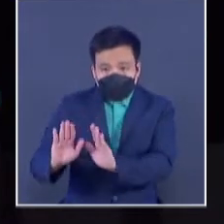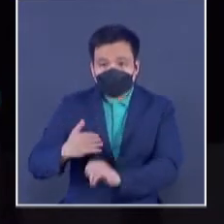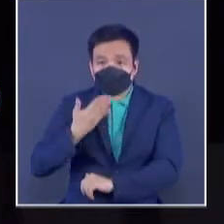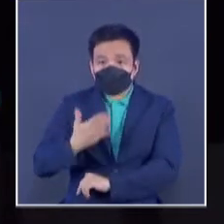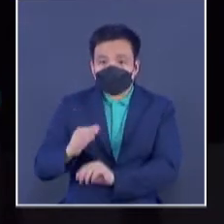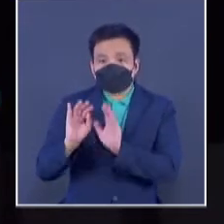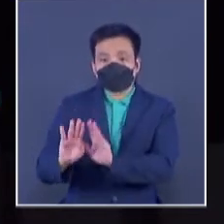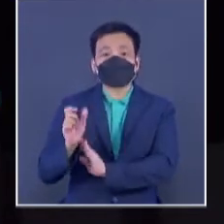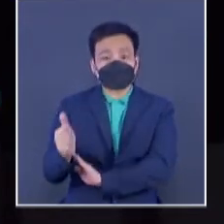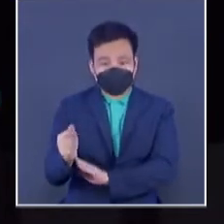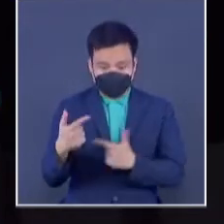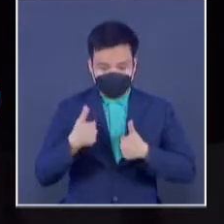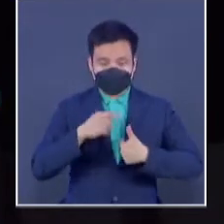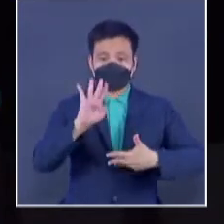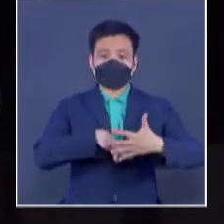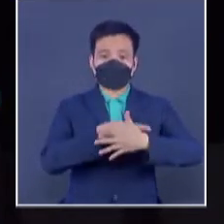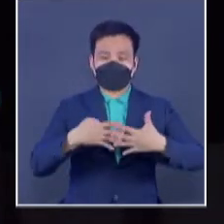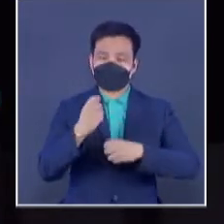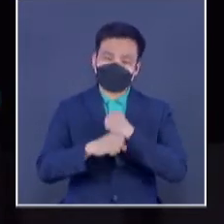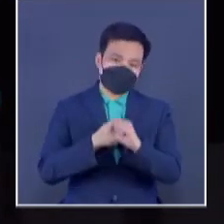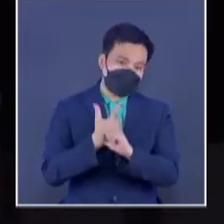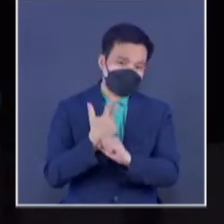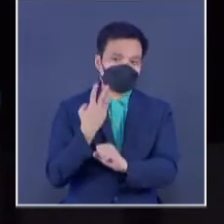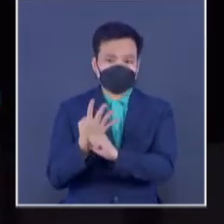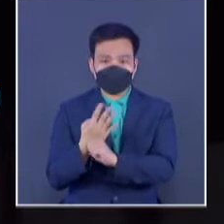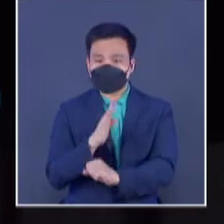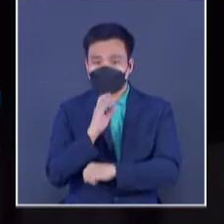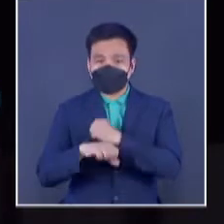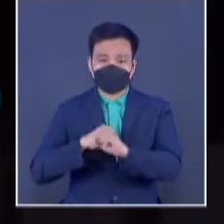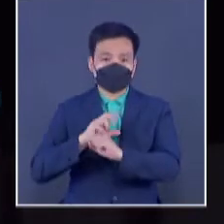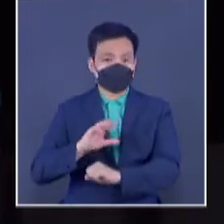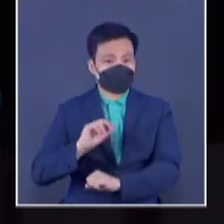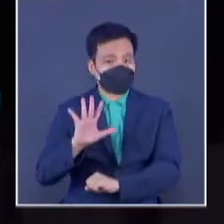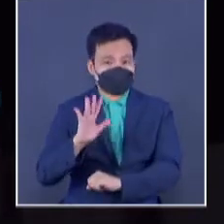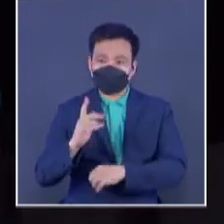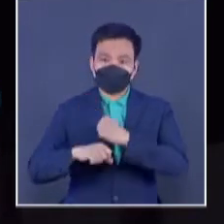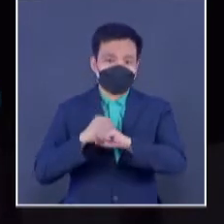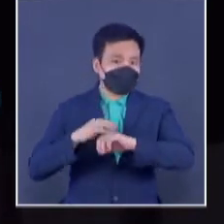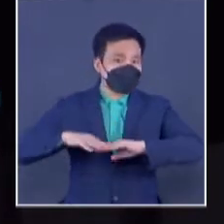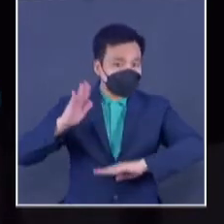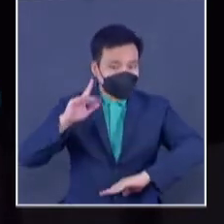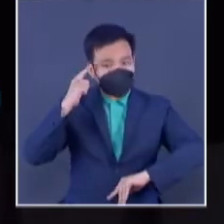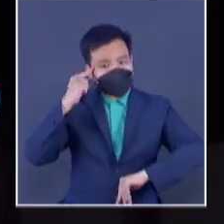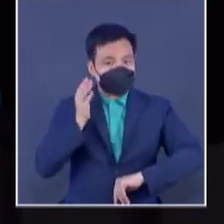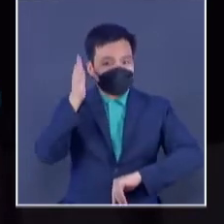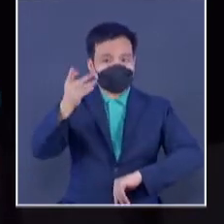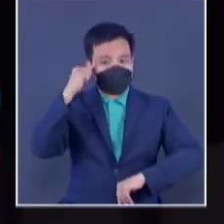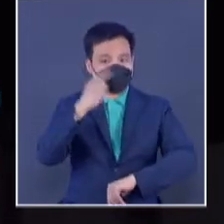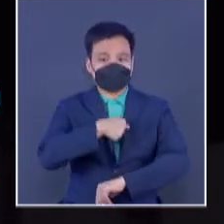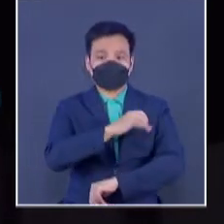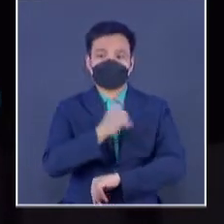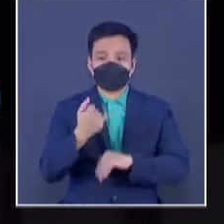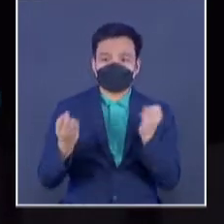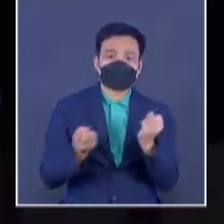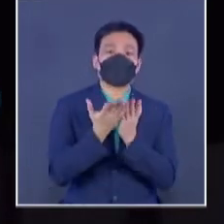มีลูกภายใน 3-4 ปีนี้อะไรอย่างเงี้ยค่ะก็ถ้ามันจะ35แล้วถ้าวันนึงเกิดอุบัติเหตุอะไรขึ้นมาเราก็ยังมีตร